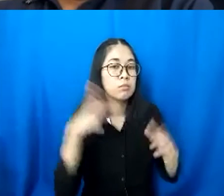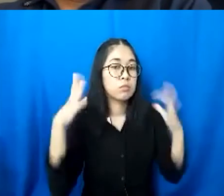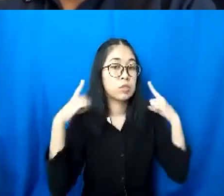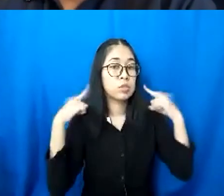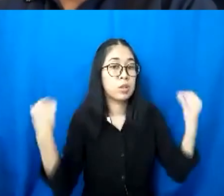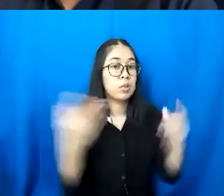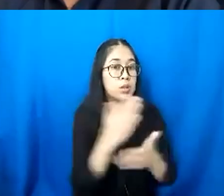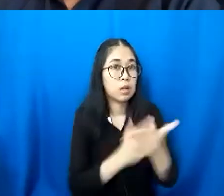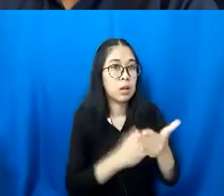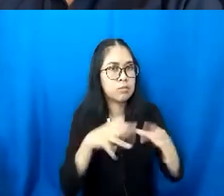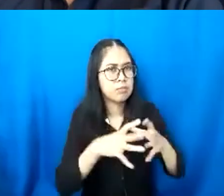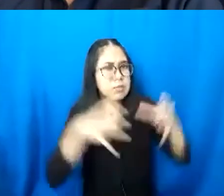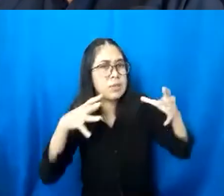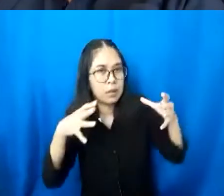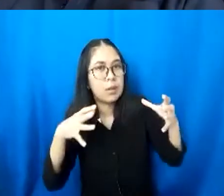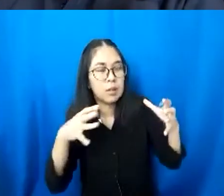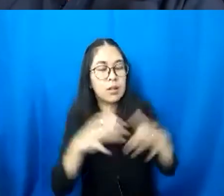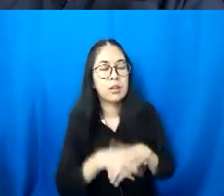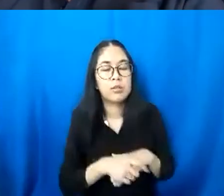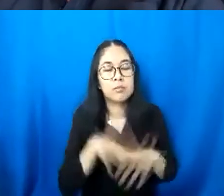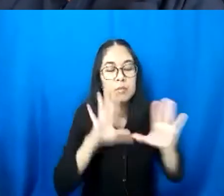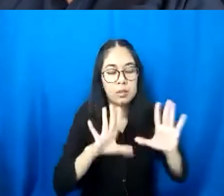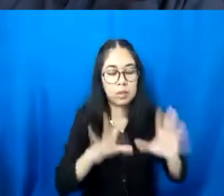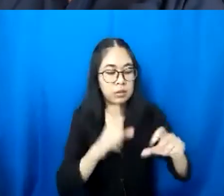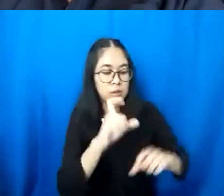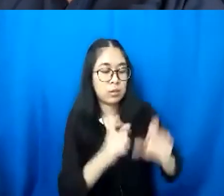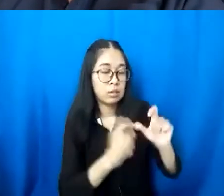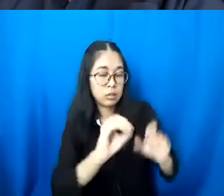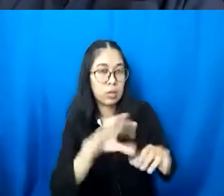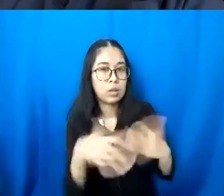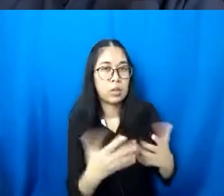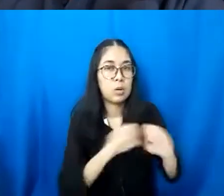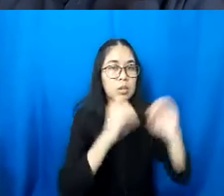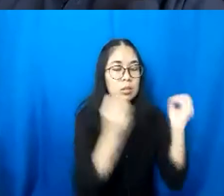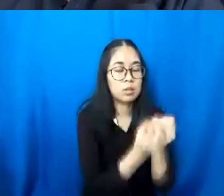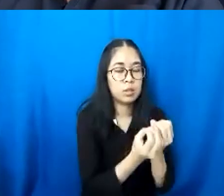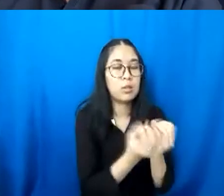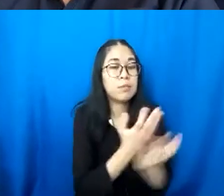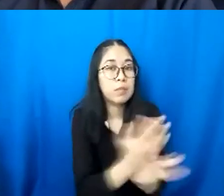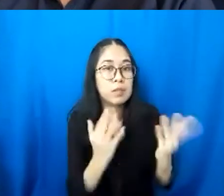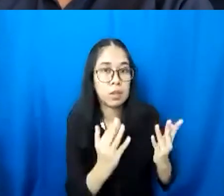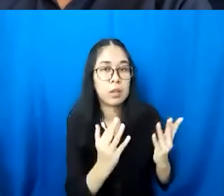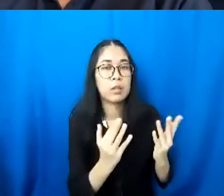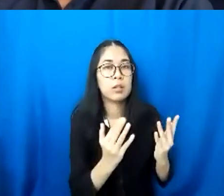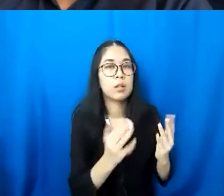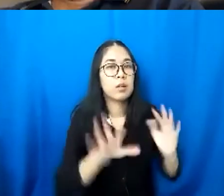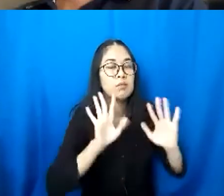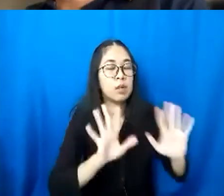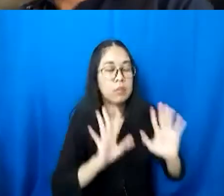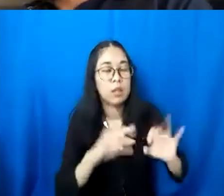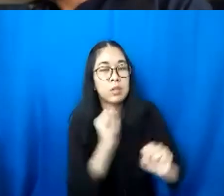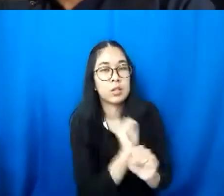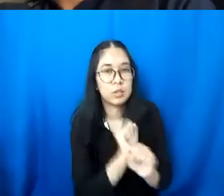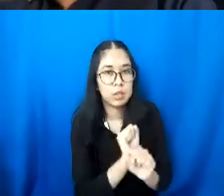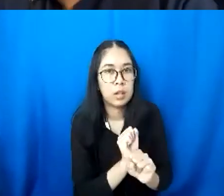ada banyak CSE atau organisasi masyarakat sipil yang memang bekerjanya di